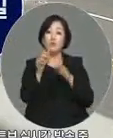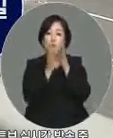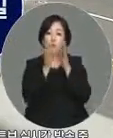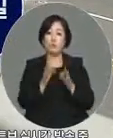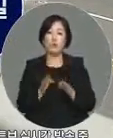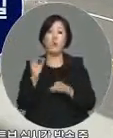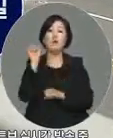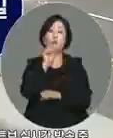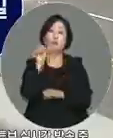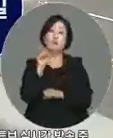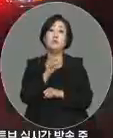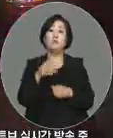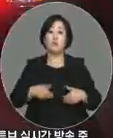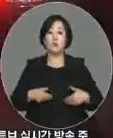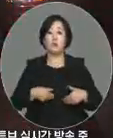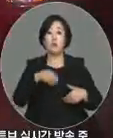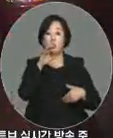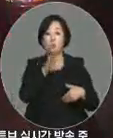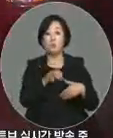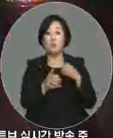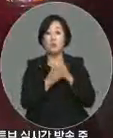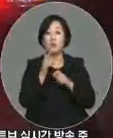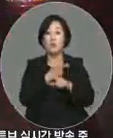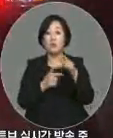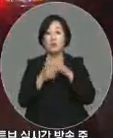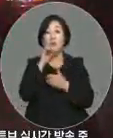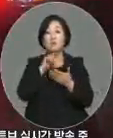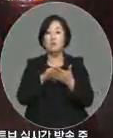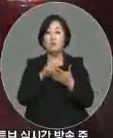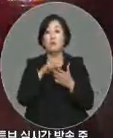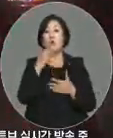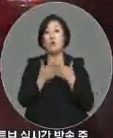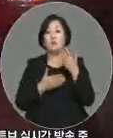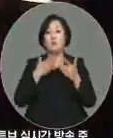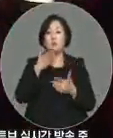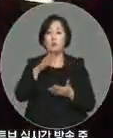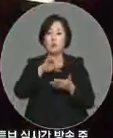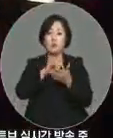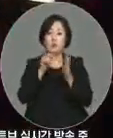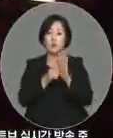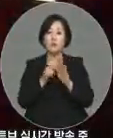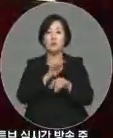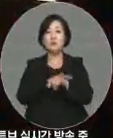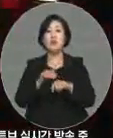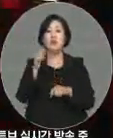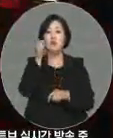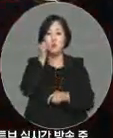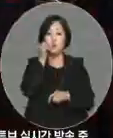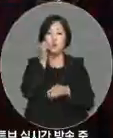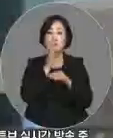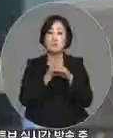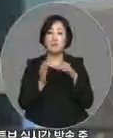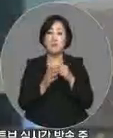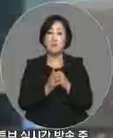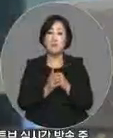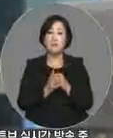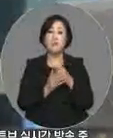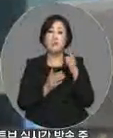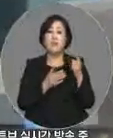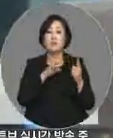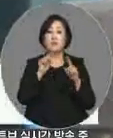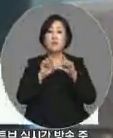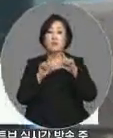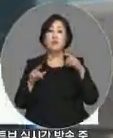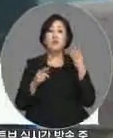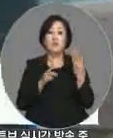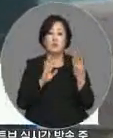걸로 나옵니다. 무엇보다 신속해야 할 화상 치료의 적기를 놓칠 수밖에 없습니다. 그 한 대에 4명이